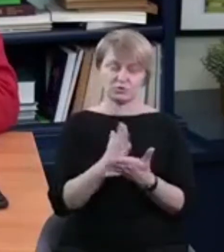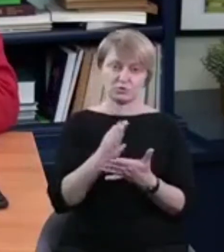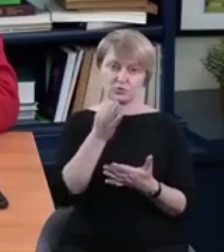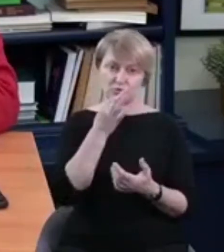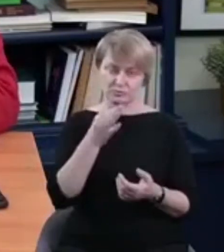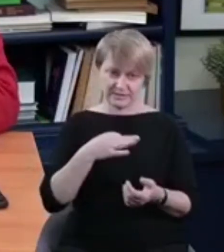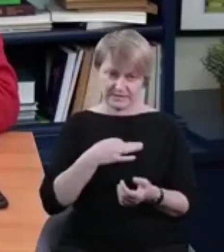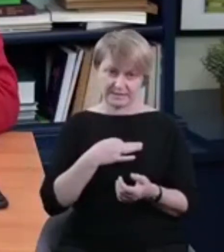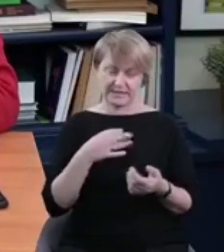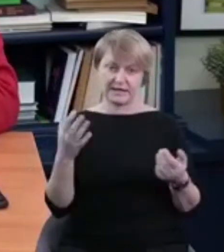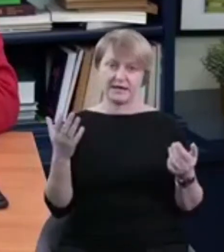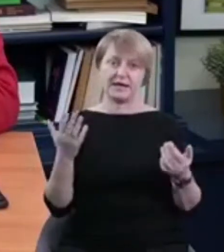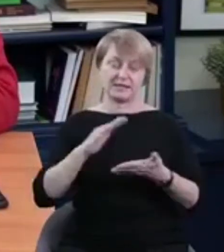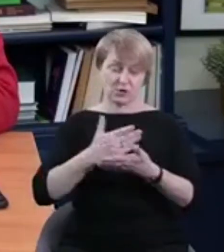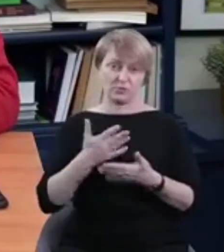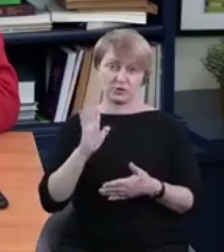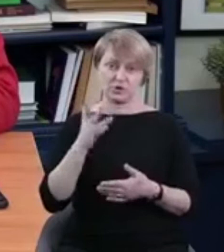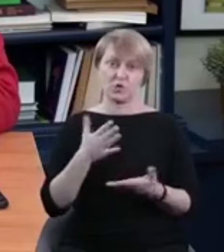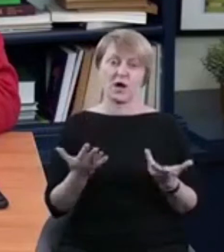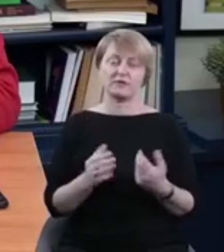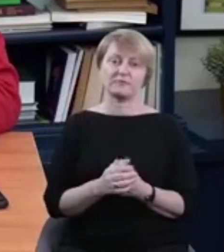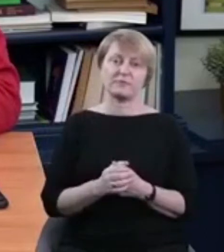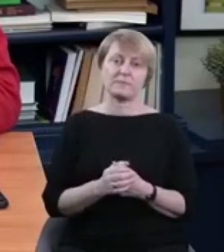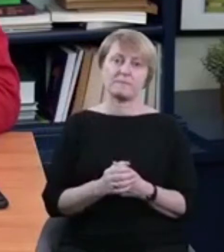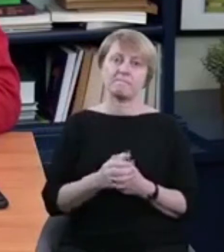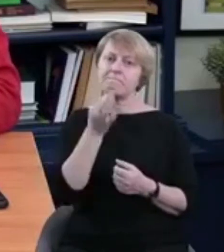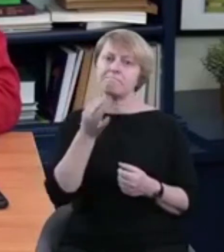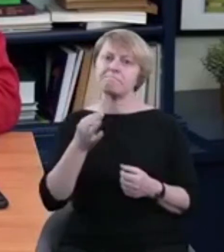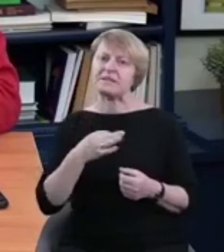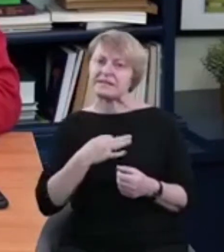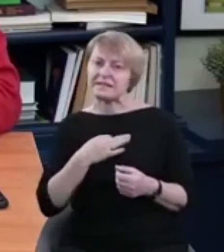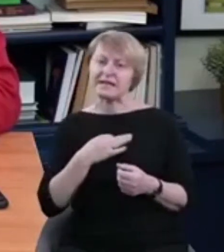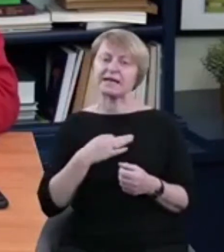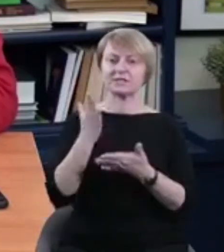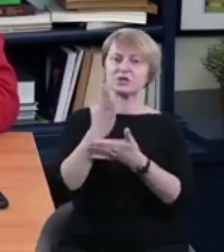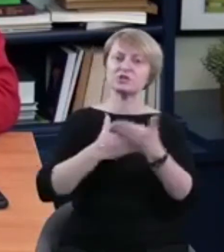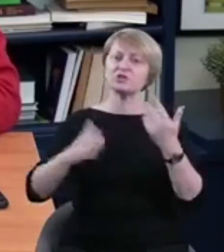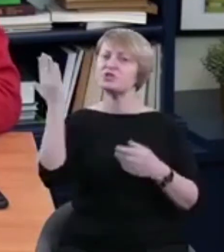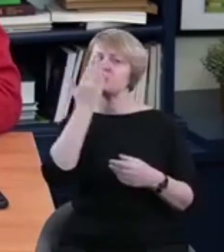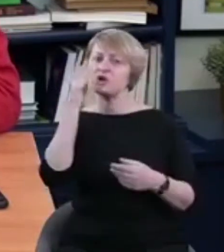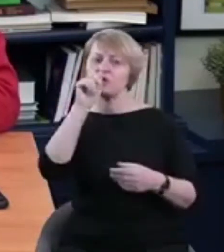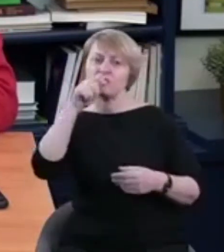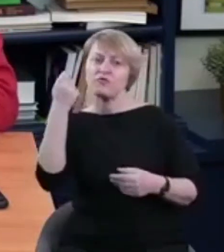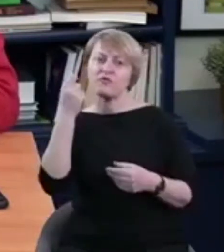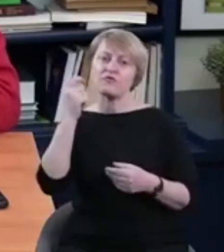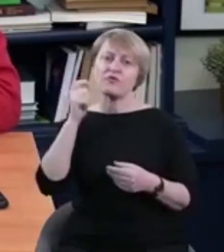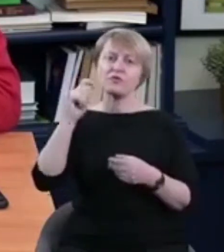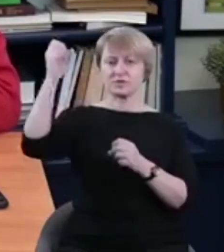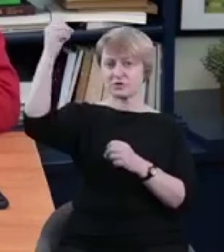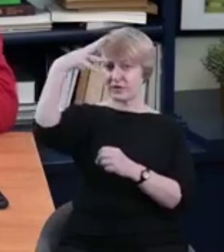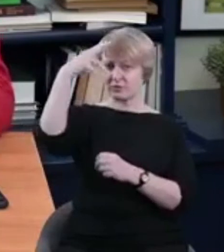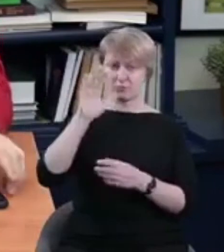więc będzie mi łatwiej czy są jakieś plany oświetlenia w czarnych włosach na jeszcze nieoświetlone ulicach